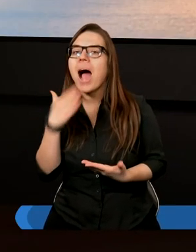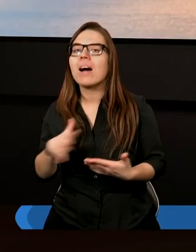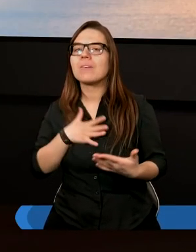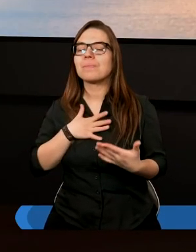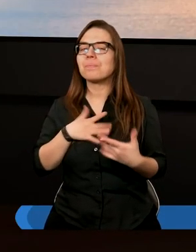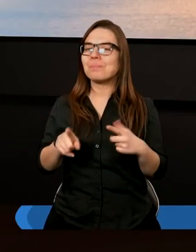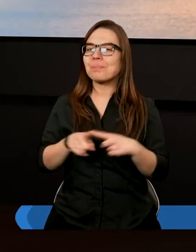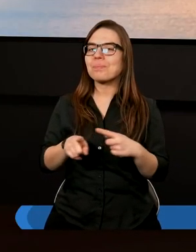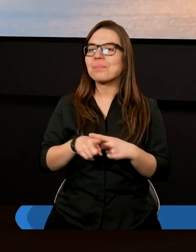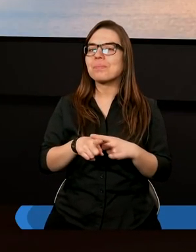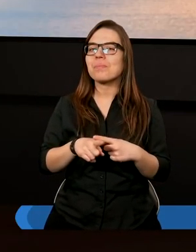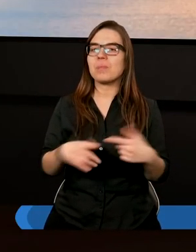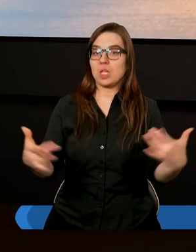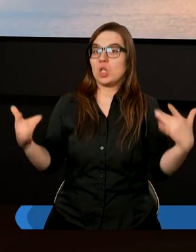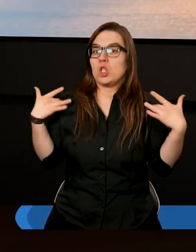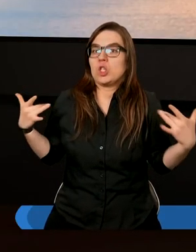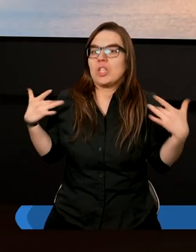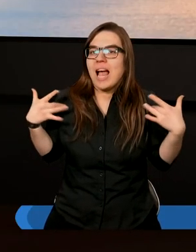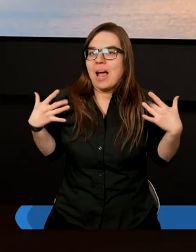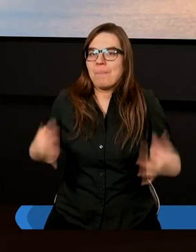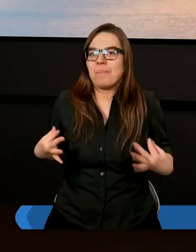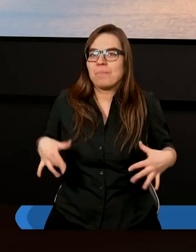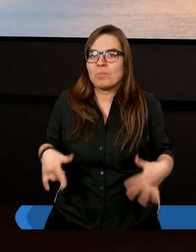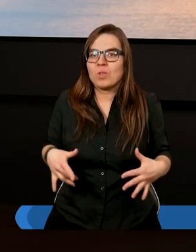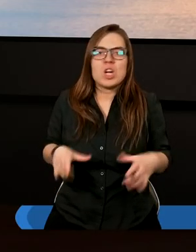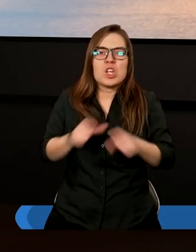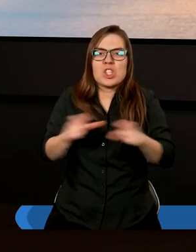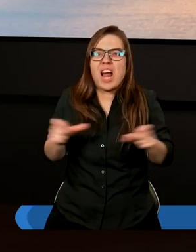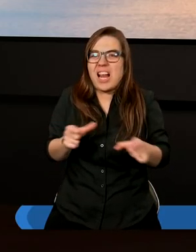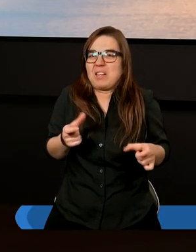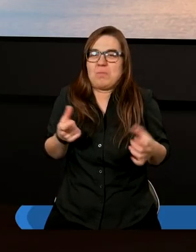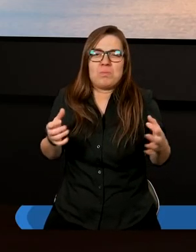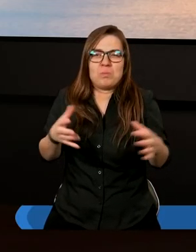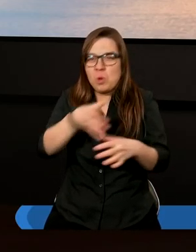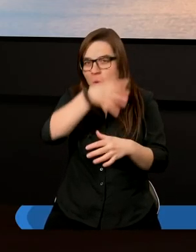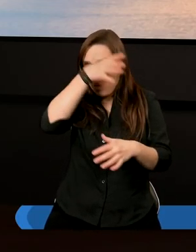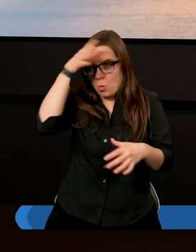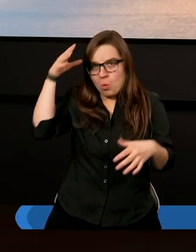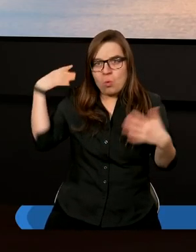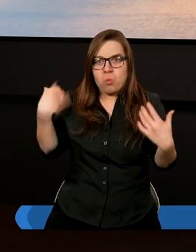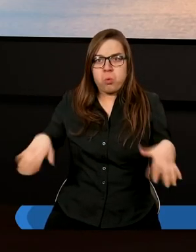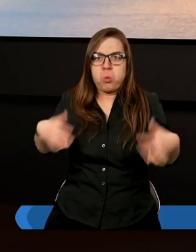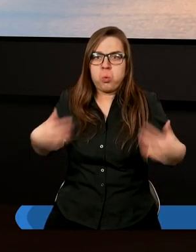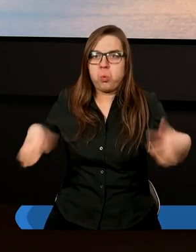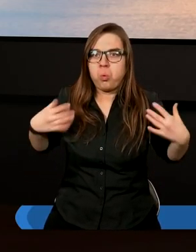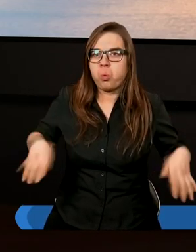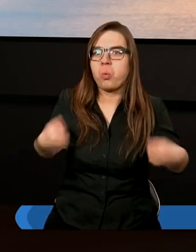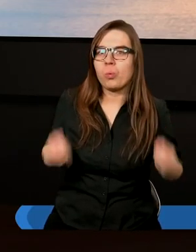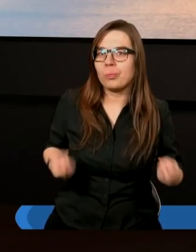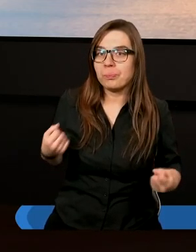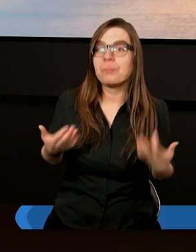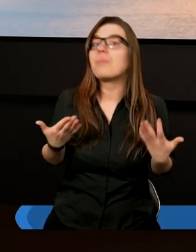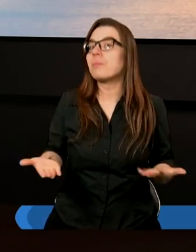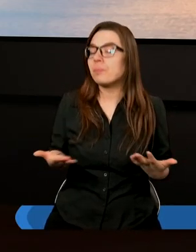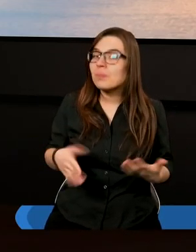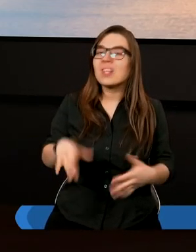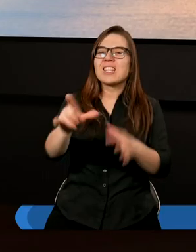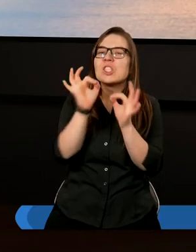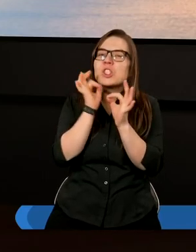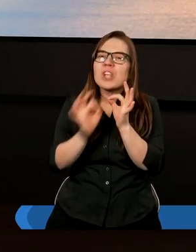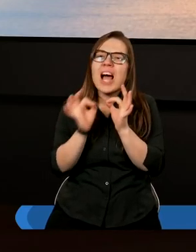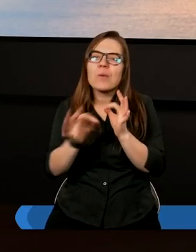żyjemy w trudnych czasach i dlatego to wymaga szczególnej